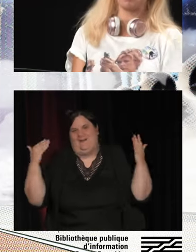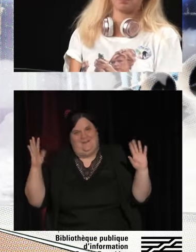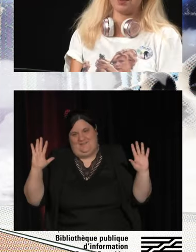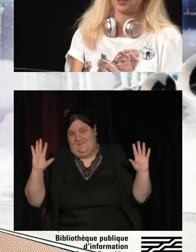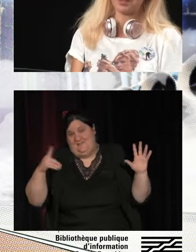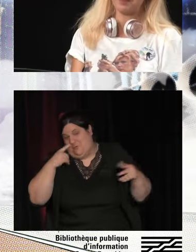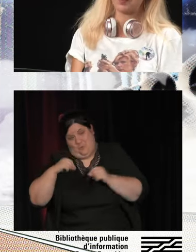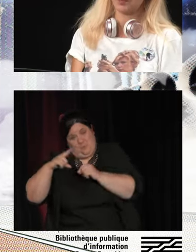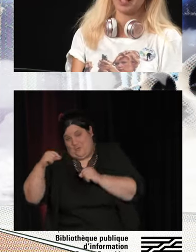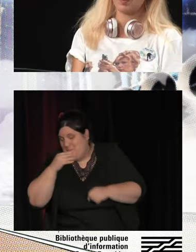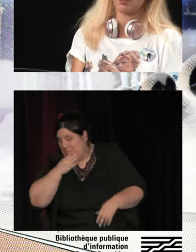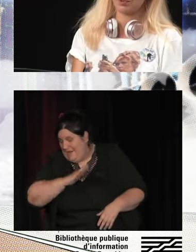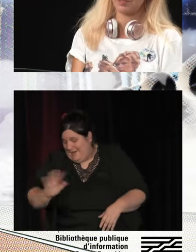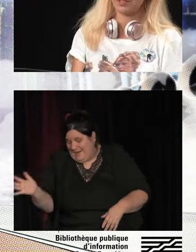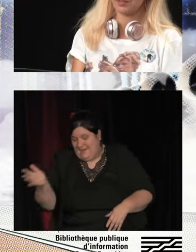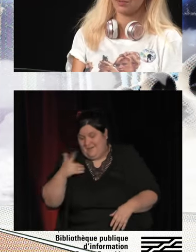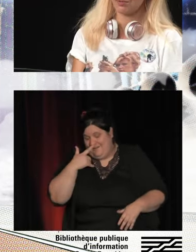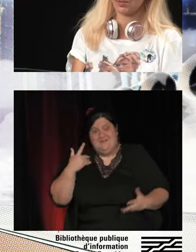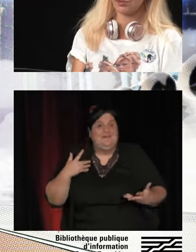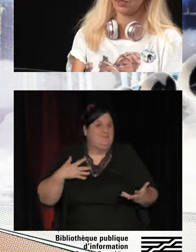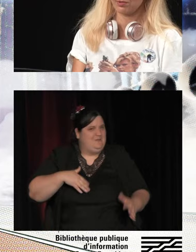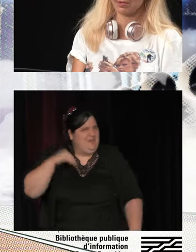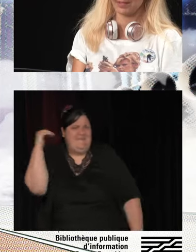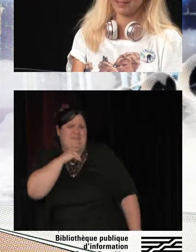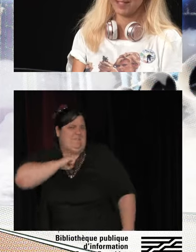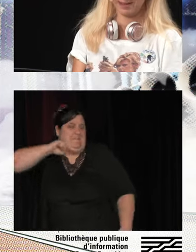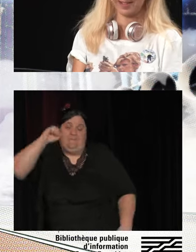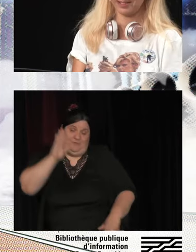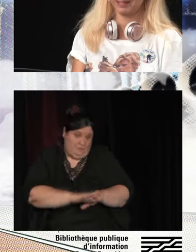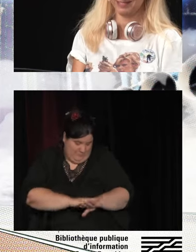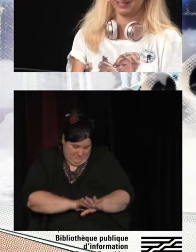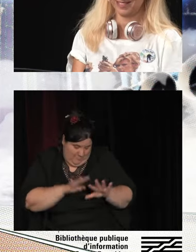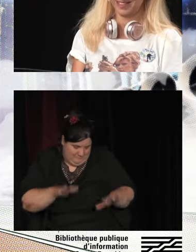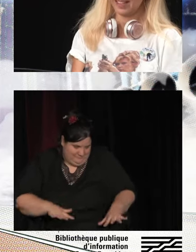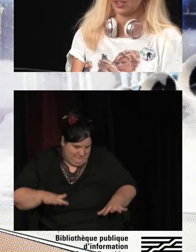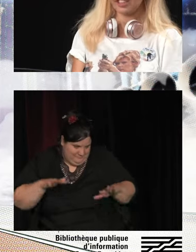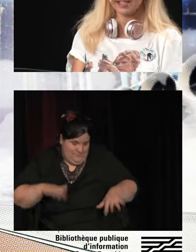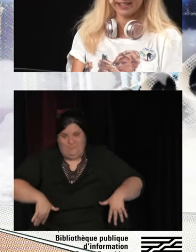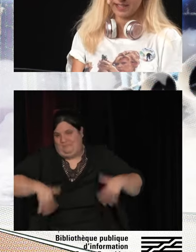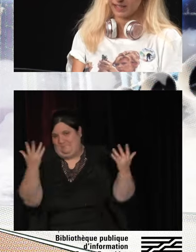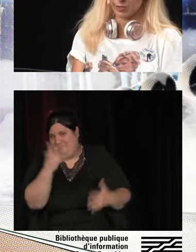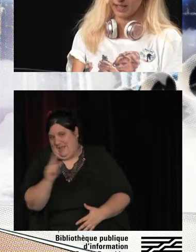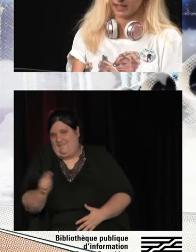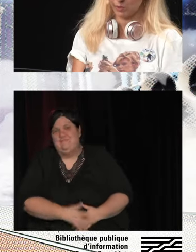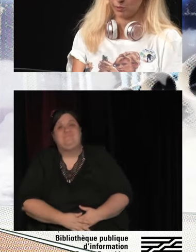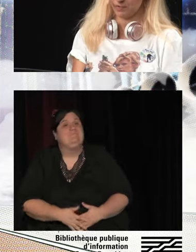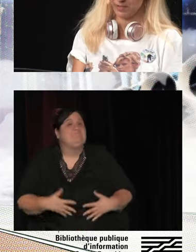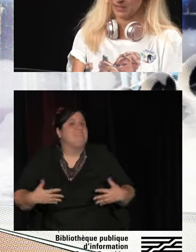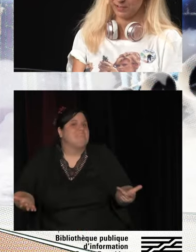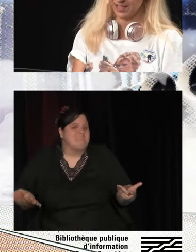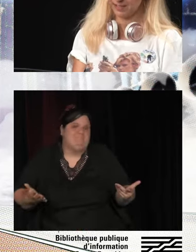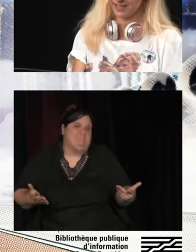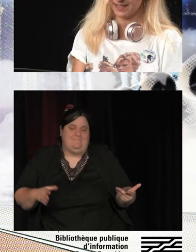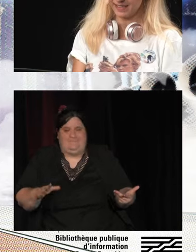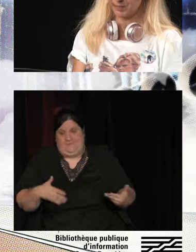Bon, bah on n'a pas la plume, tant pis. On ira un peu plus lentement sur les deux niveaux suivants. C'est pas grave. On a décidé que c'était la soirée où on